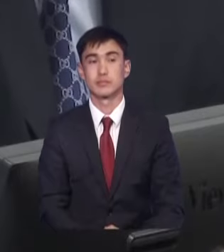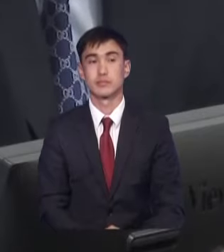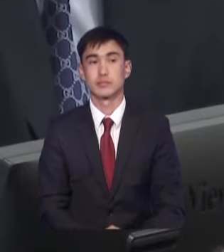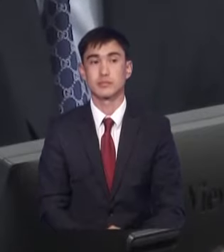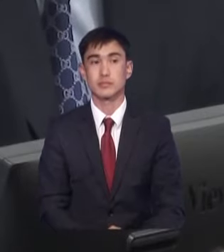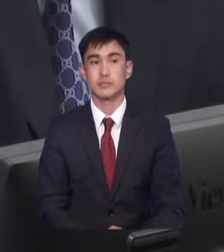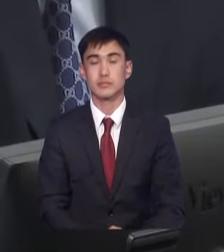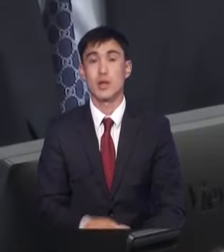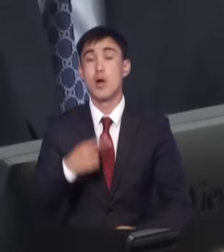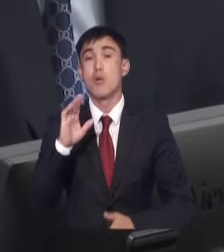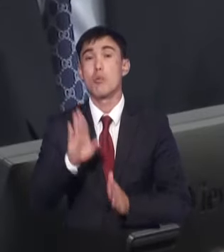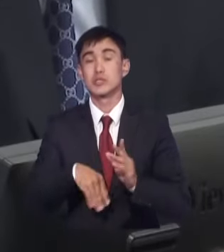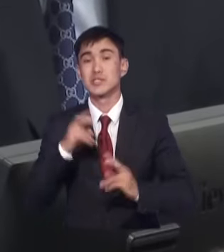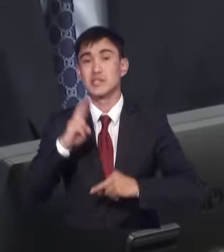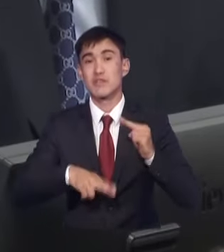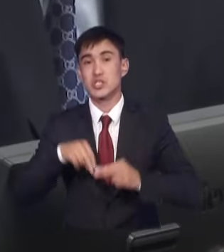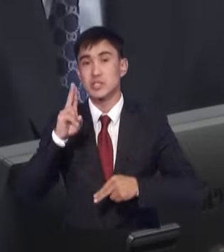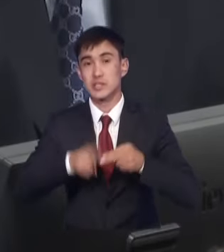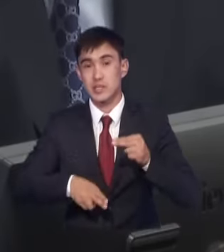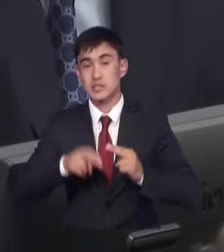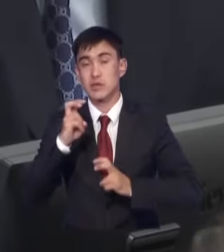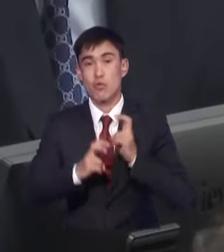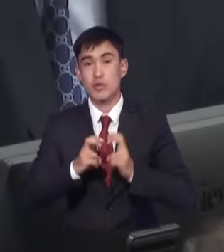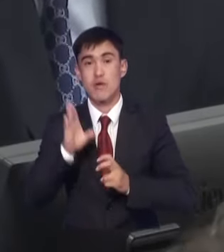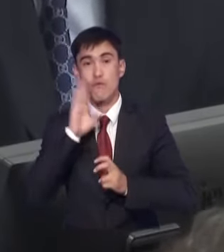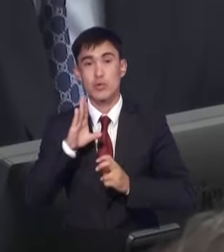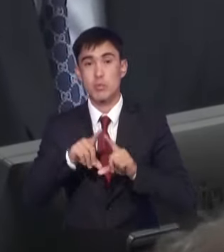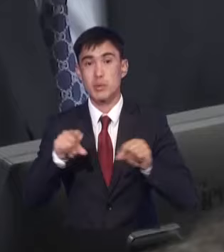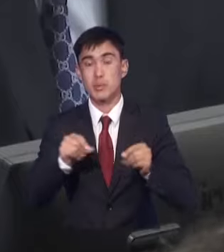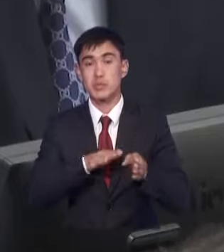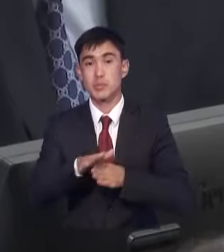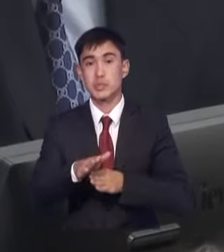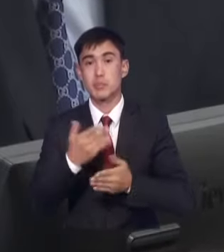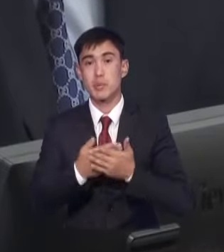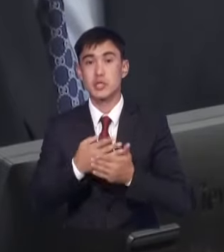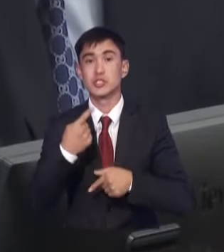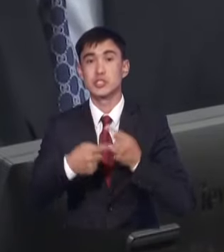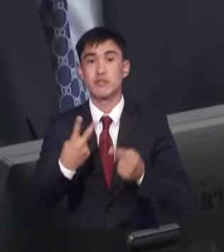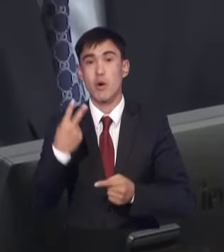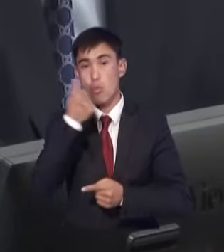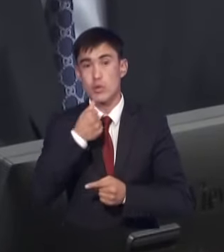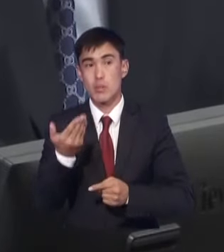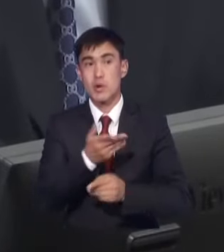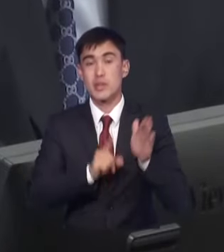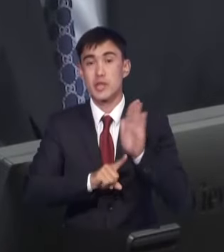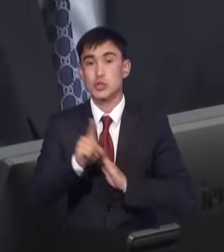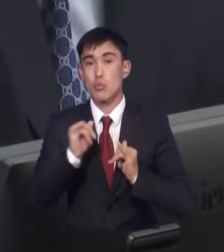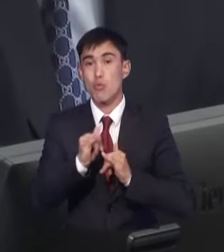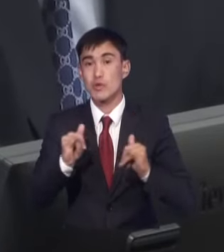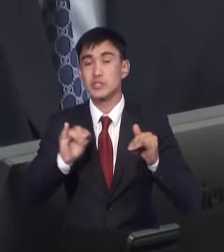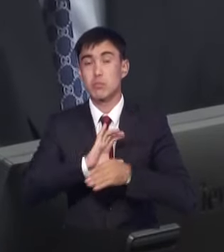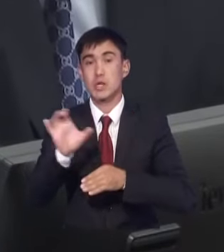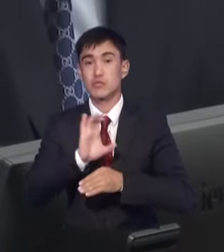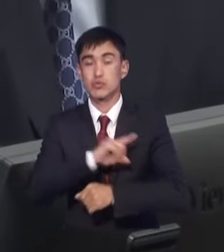развиваться после завершения строительства завода и ввода предприятия в эксплуатацию Примерно через 2 года мы начнём увеличивать